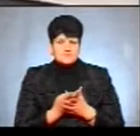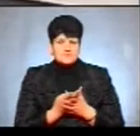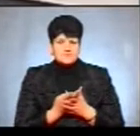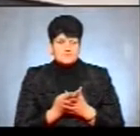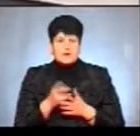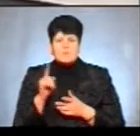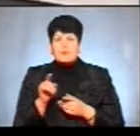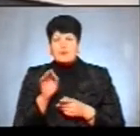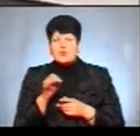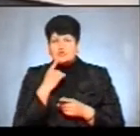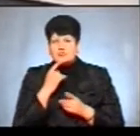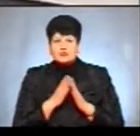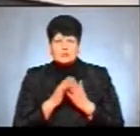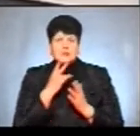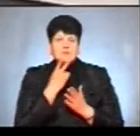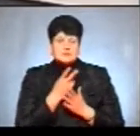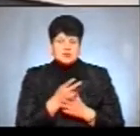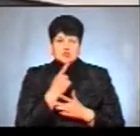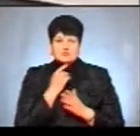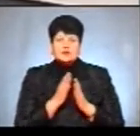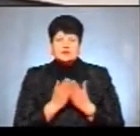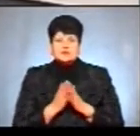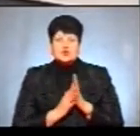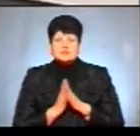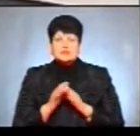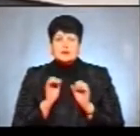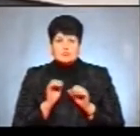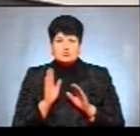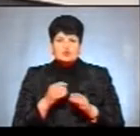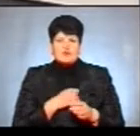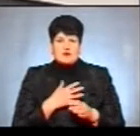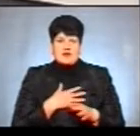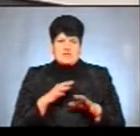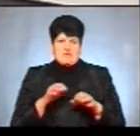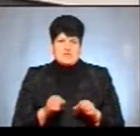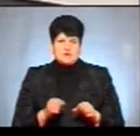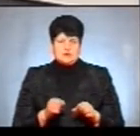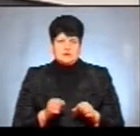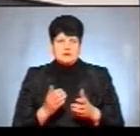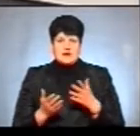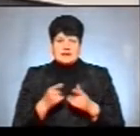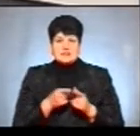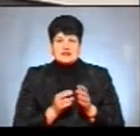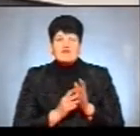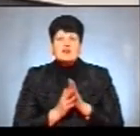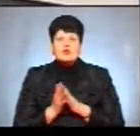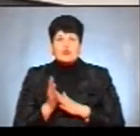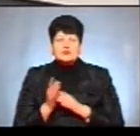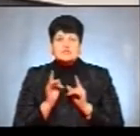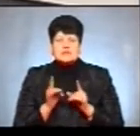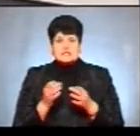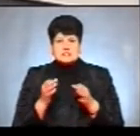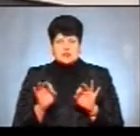закон про червону книгу передбачає, що червонокнижні рослини можуть бути і в приватній власності, але їх вирощування тільки з